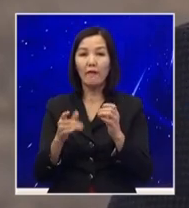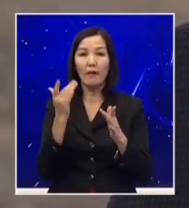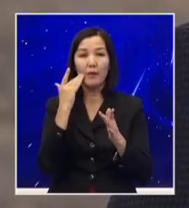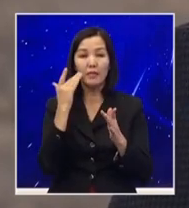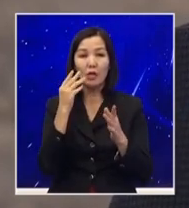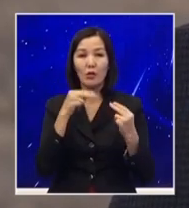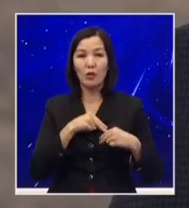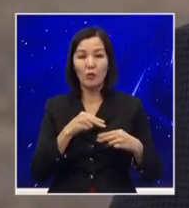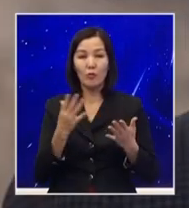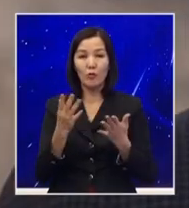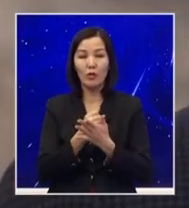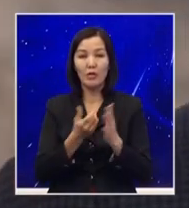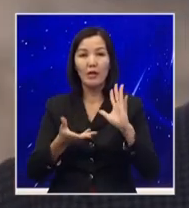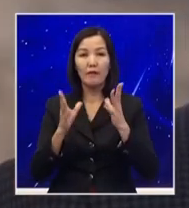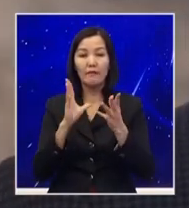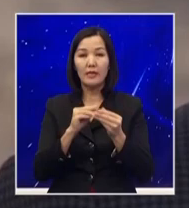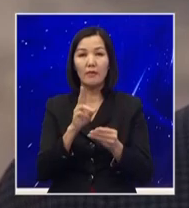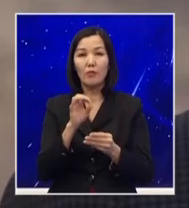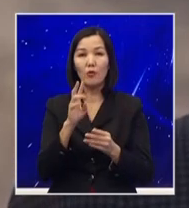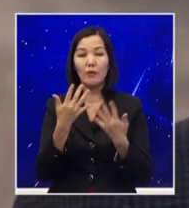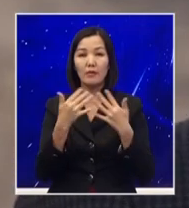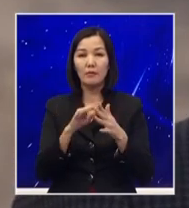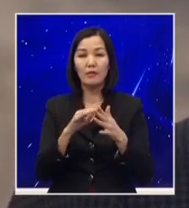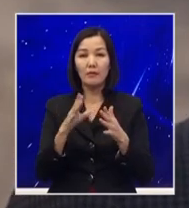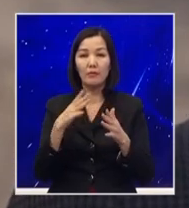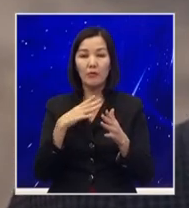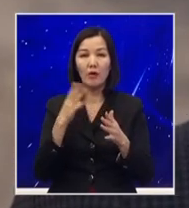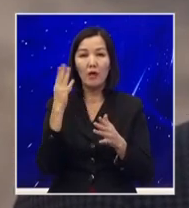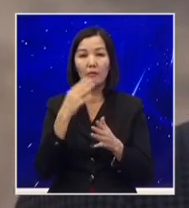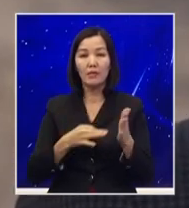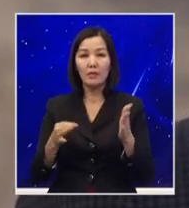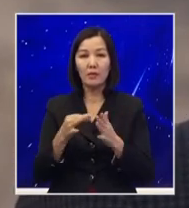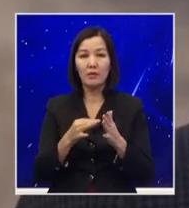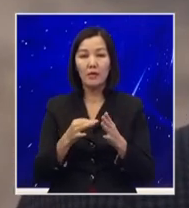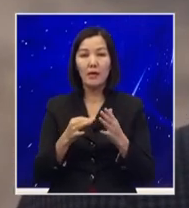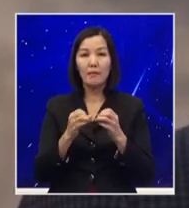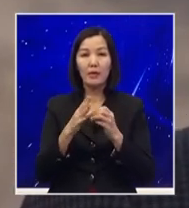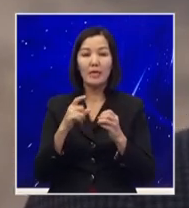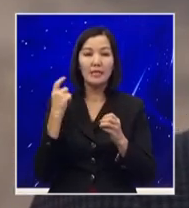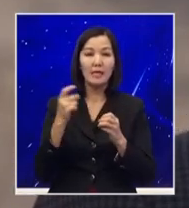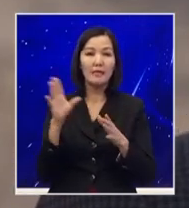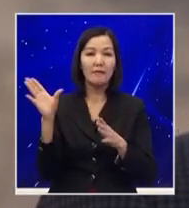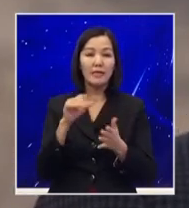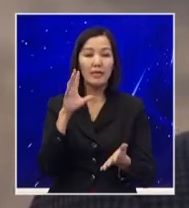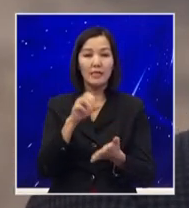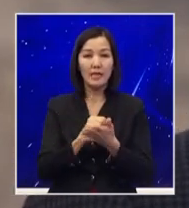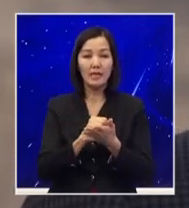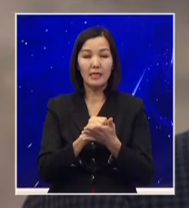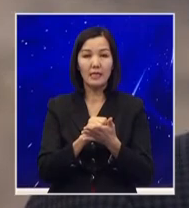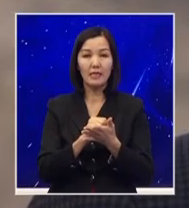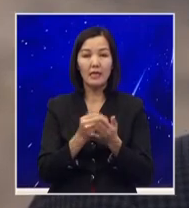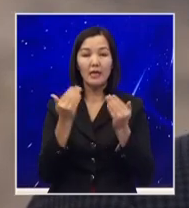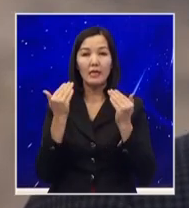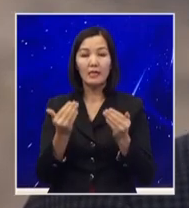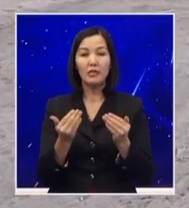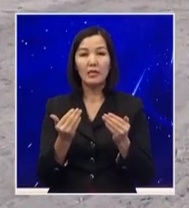постоянное место работы. В целом, в Кульбайском сельском округе Алакольского района 15 хозяйств. Сейчас они все заняты заготовкой кормов к